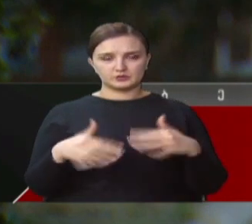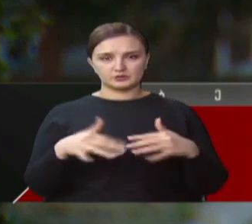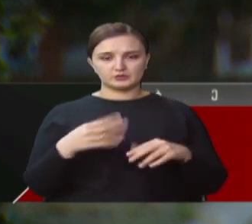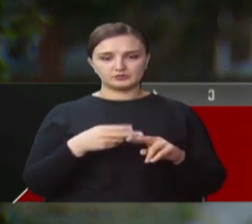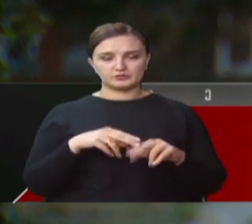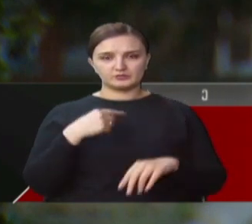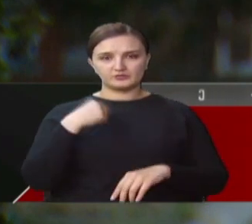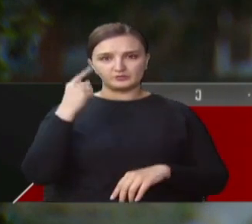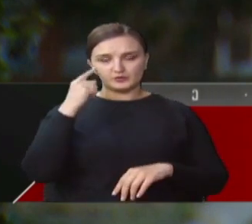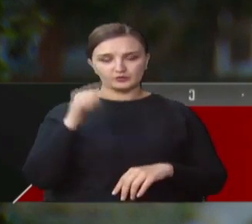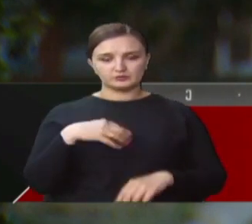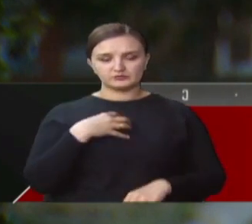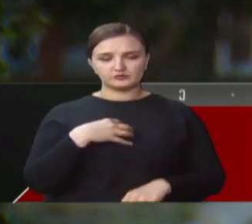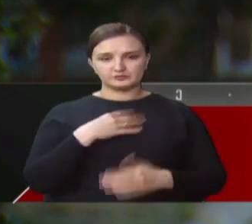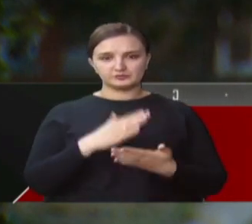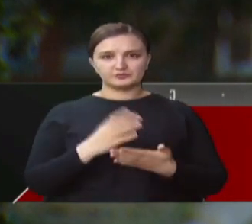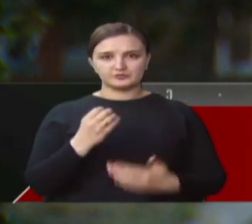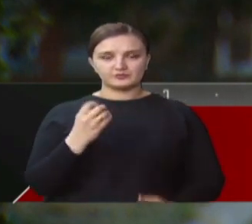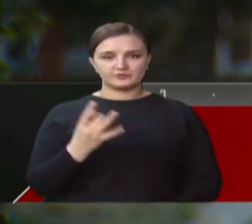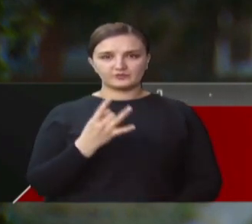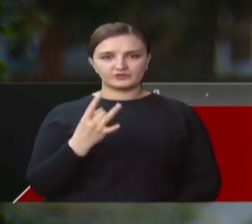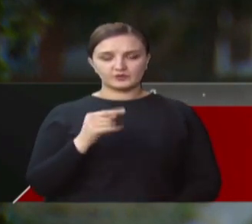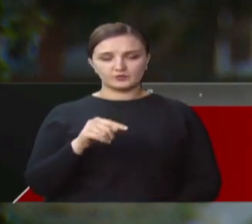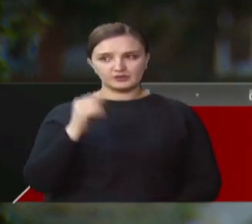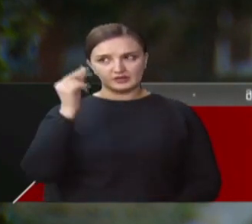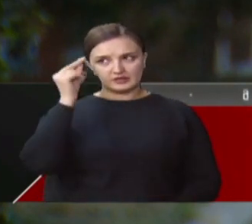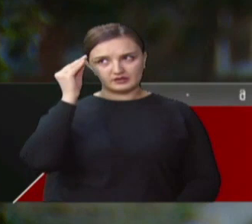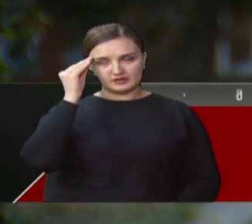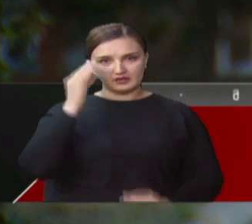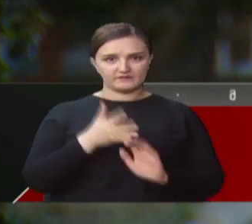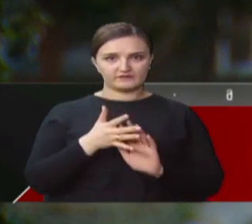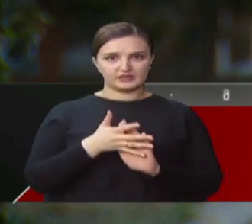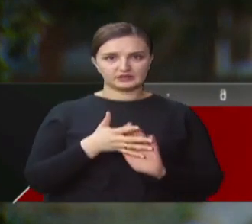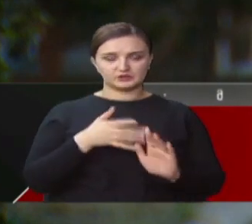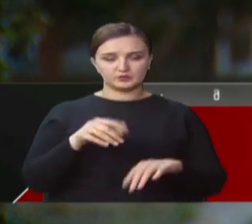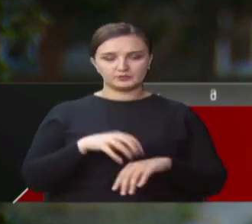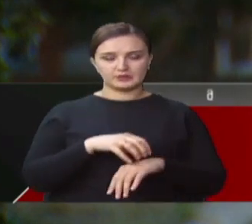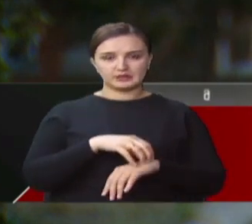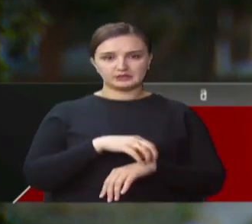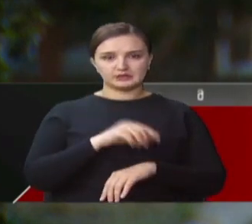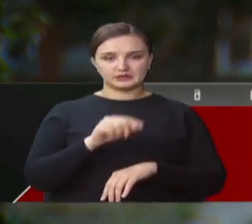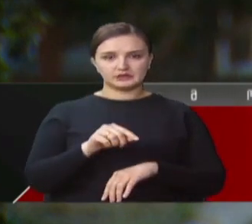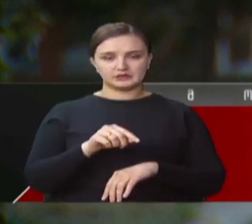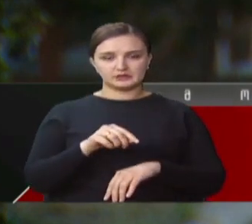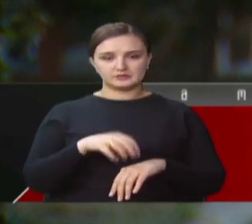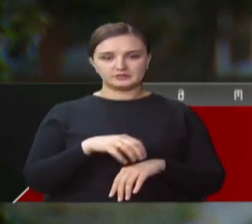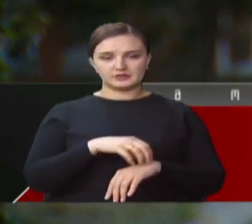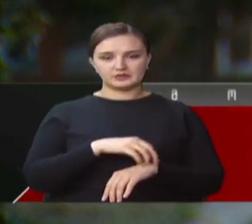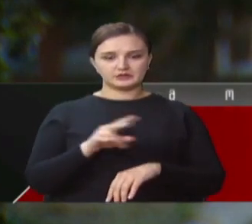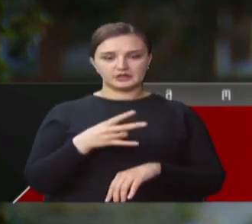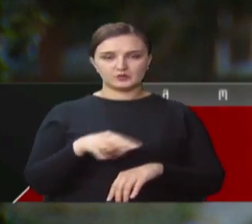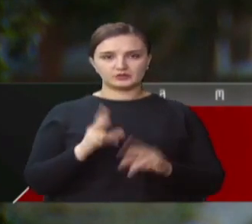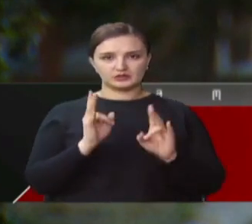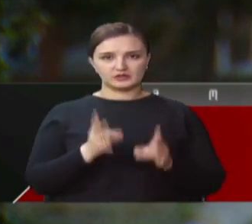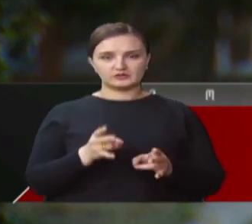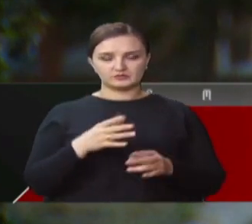რომ ძალიან მნიშვნელოვანია კიდევ ერთხელ, რომ გავიაზროთ, რომ პარტიას მაქსიმალურად, უბრალოდ პარტია არ უნდა